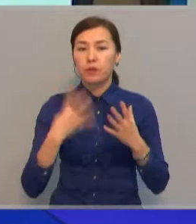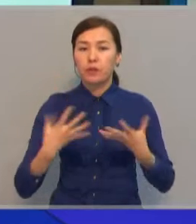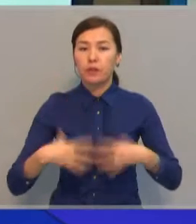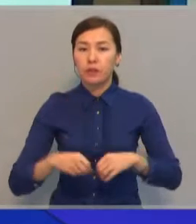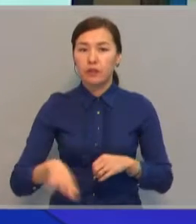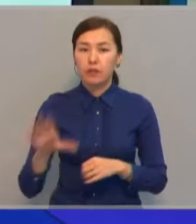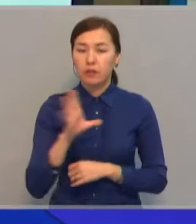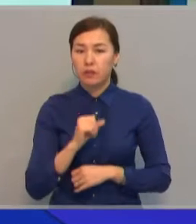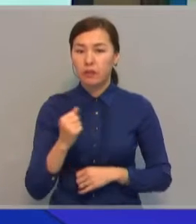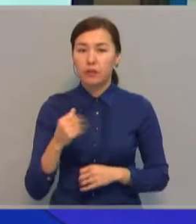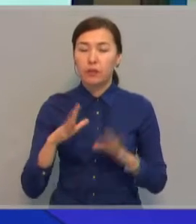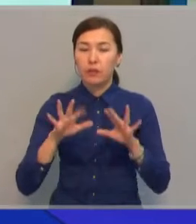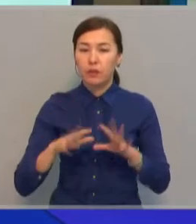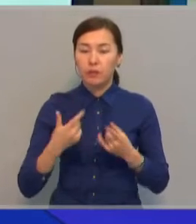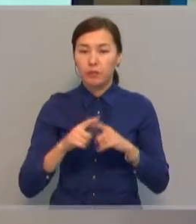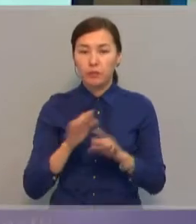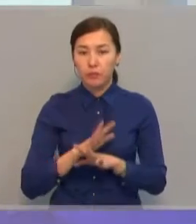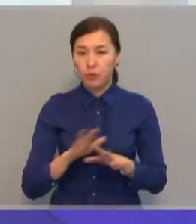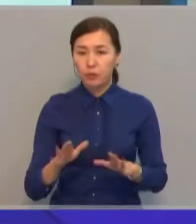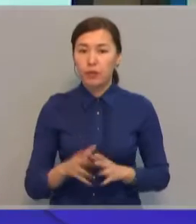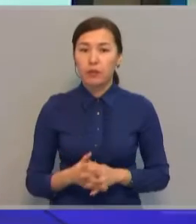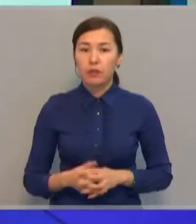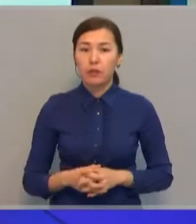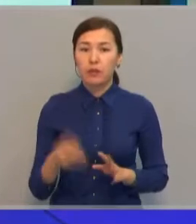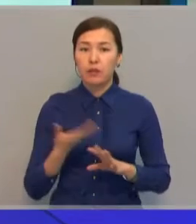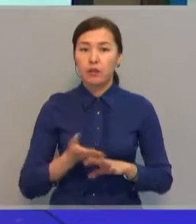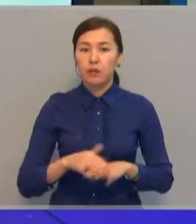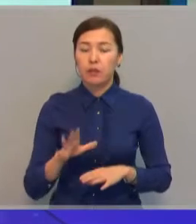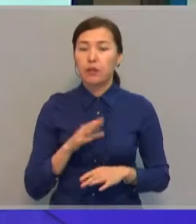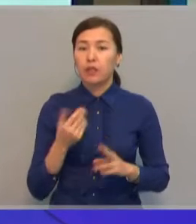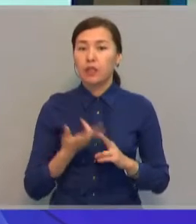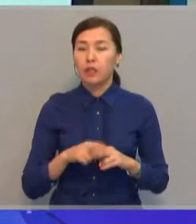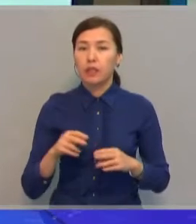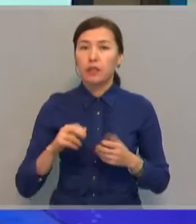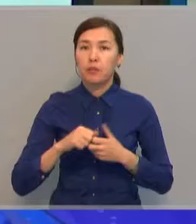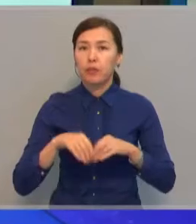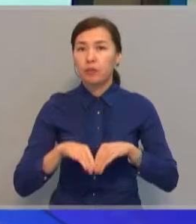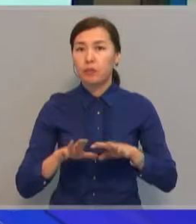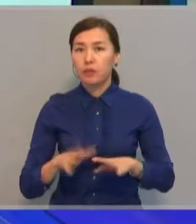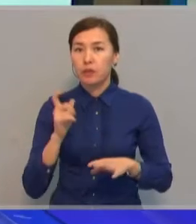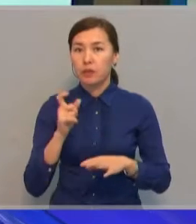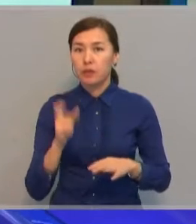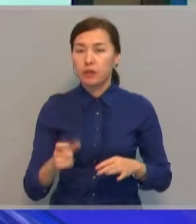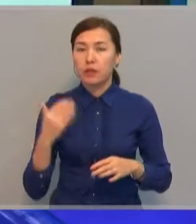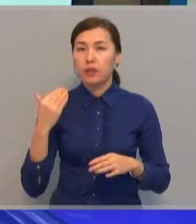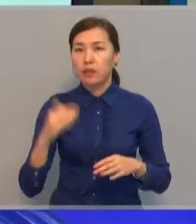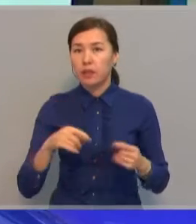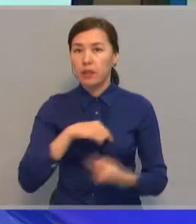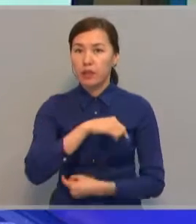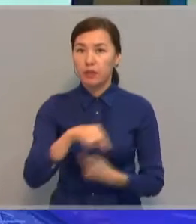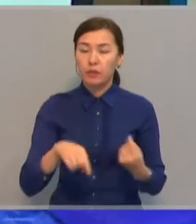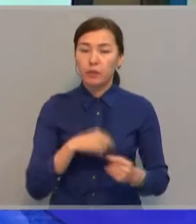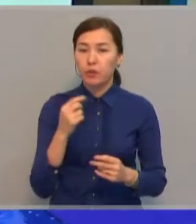отбасы барлығында дерлік компьютер құрылғы болмағандықтан қиындық туғызды. Осы тығырықтан шығу үшін азаматтардың арасынан шыққан